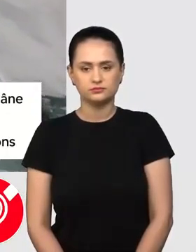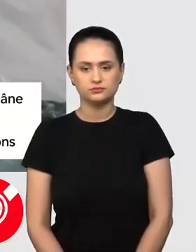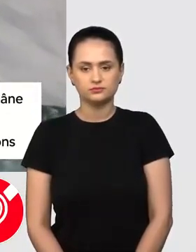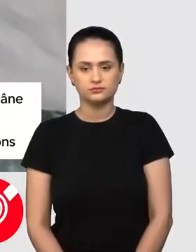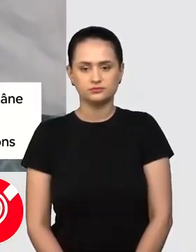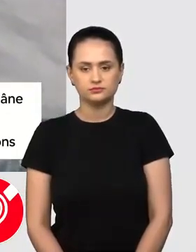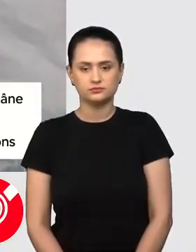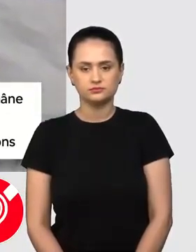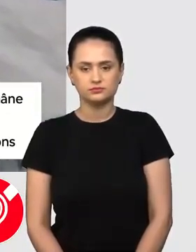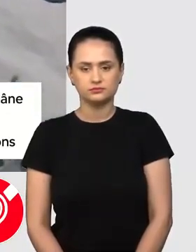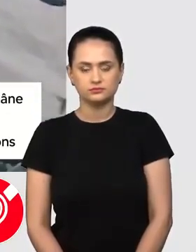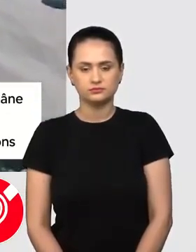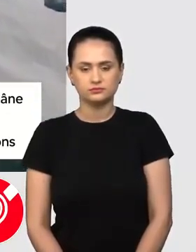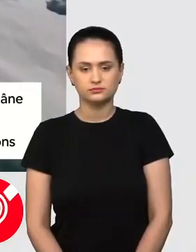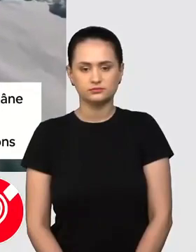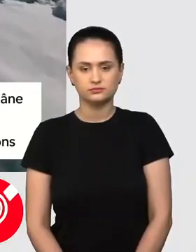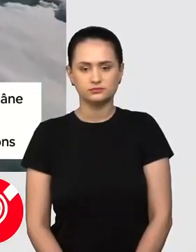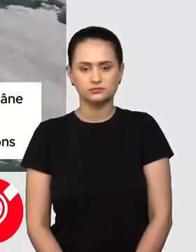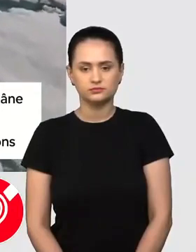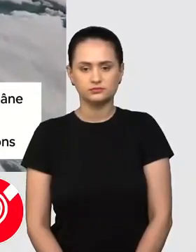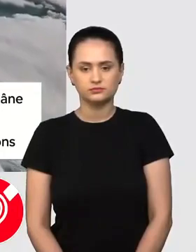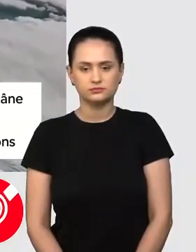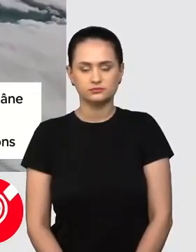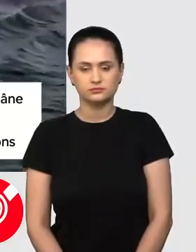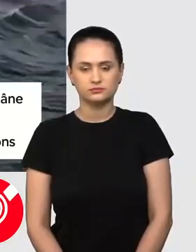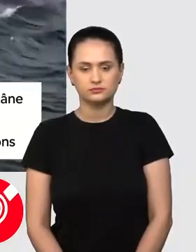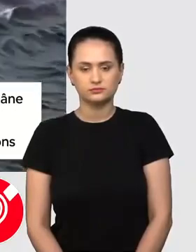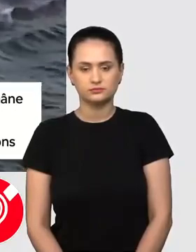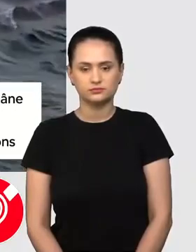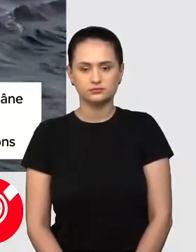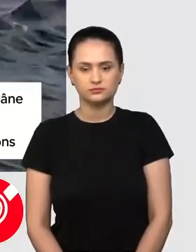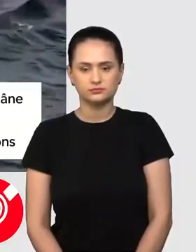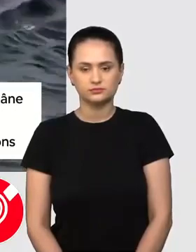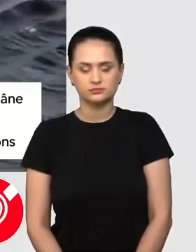și curentul Golfului, unul dintre cele mai importante